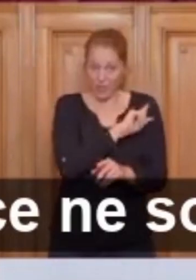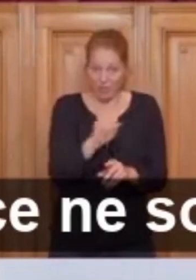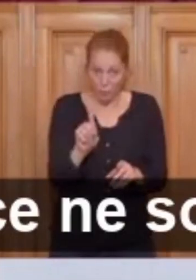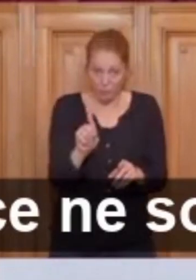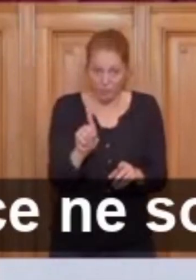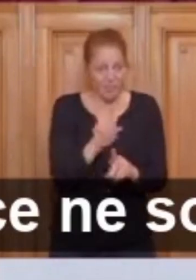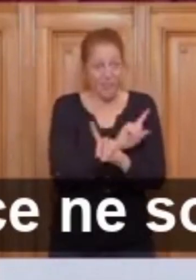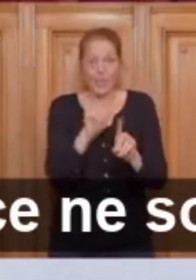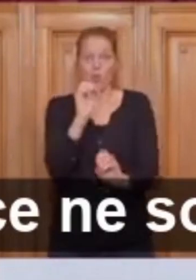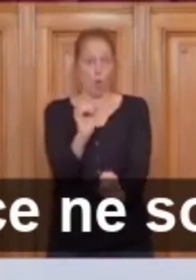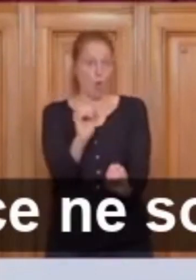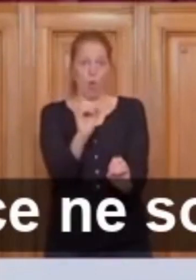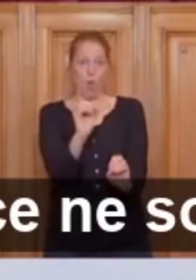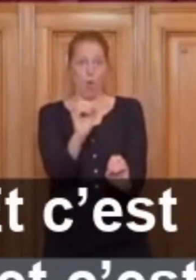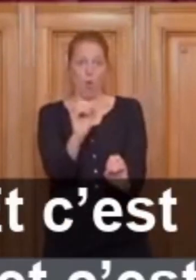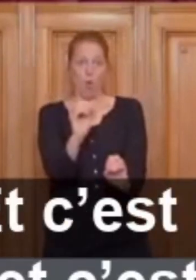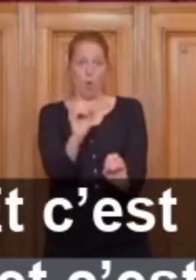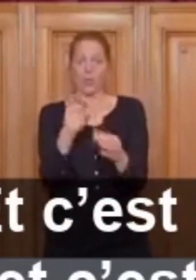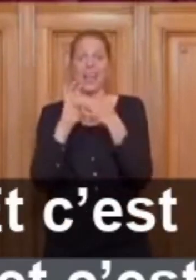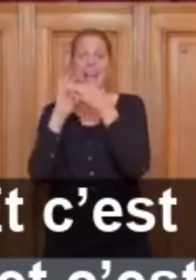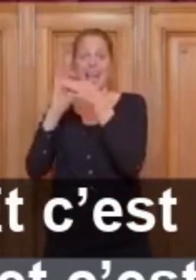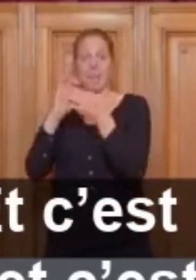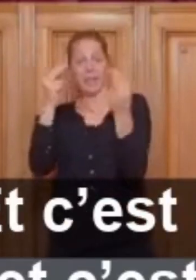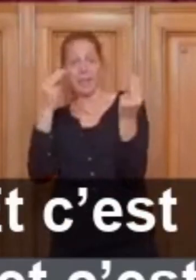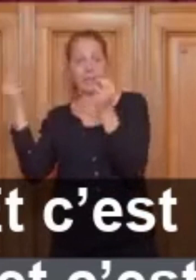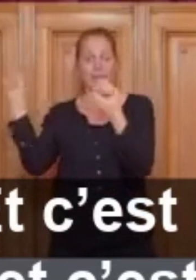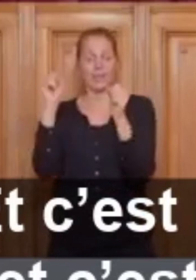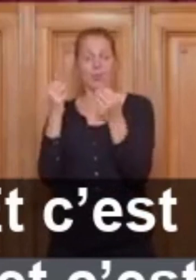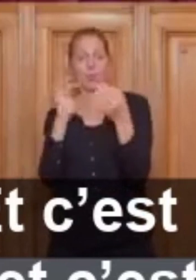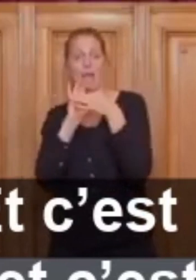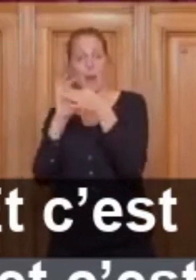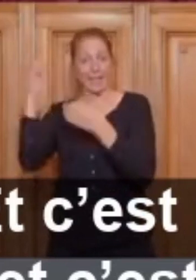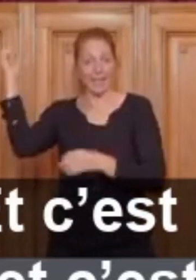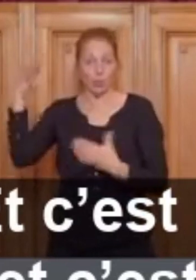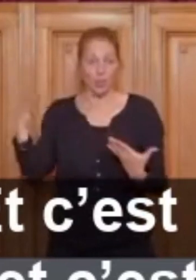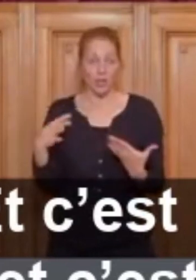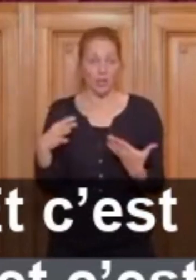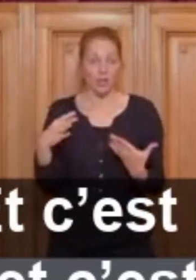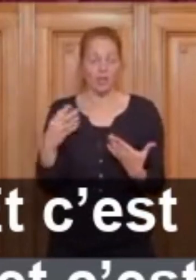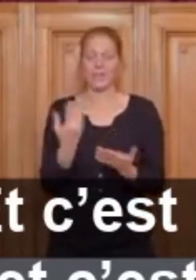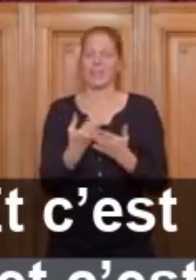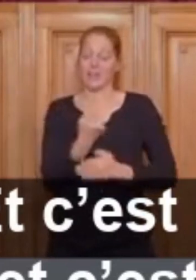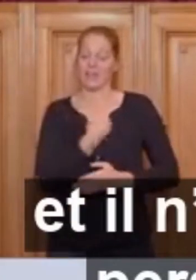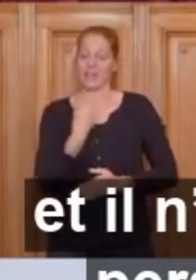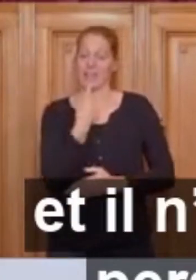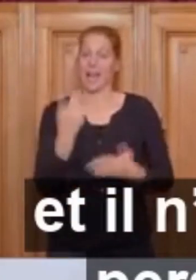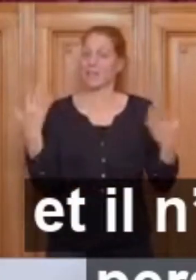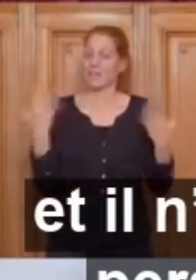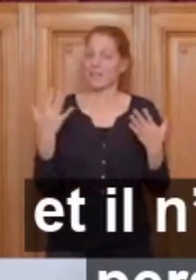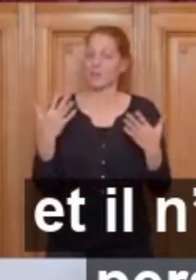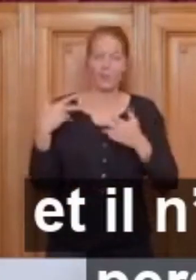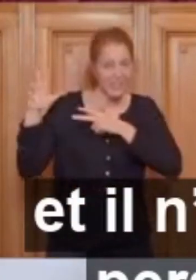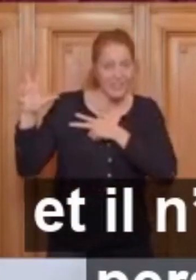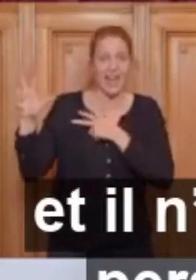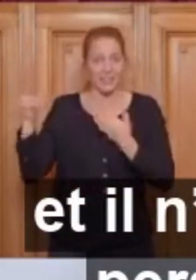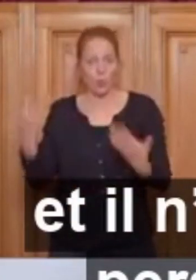da sind null. Null. Und das ist einfach der Unterschied, wisst ihr, am dafür so mir. Und das ist einfach vorrecht.